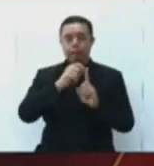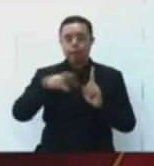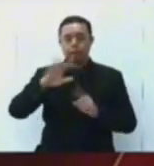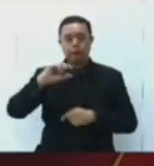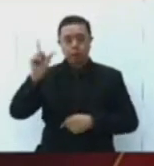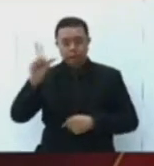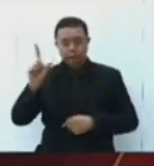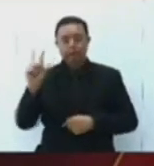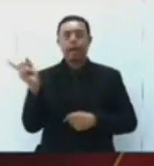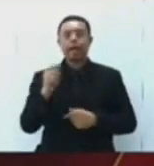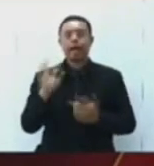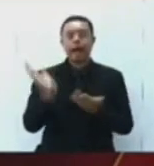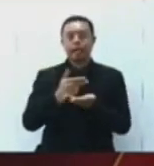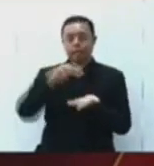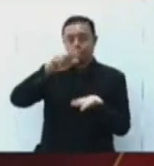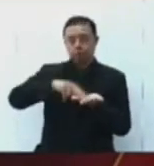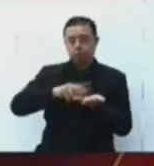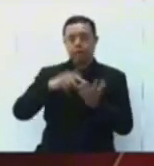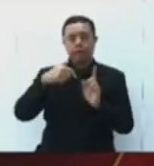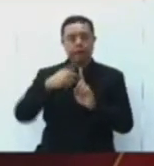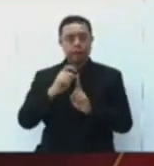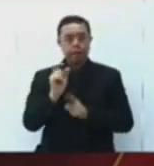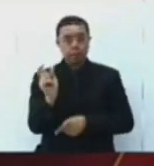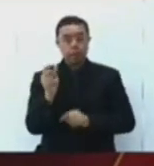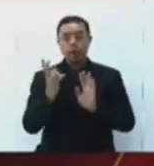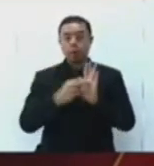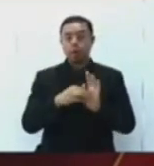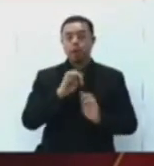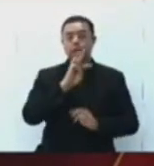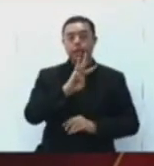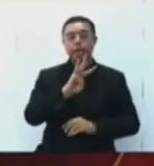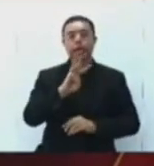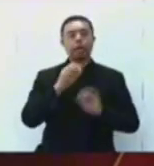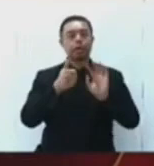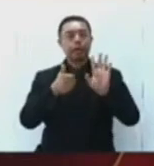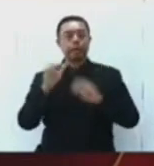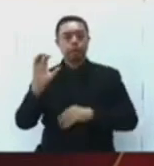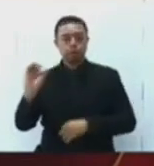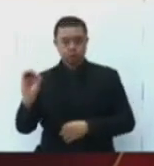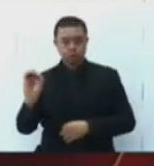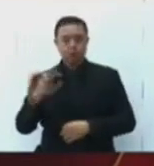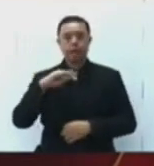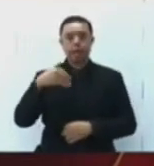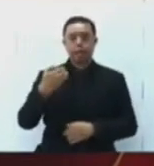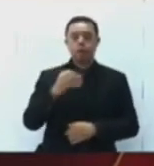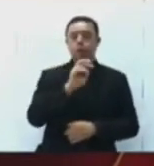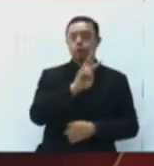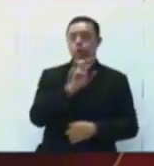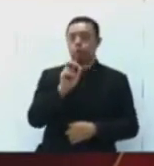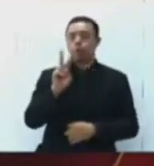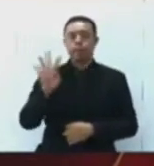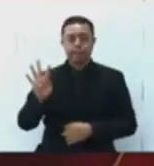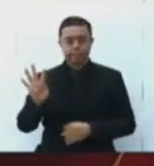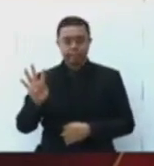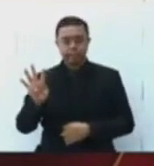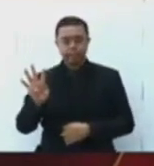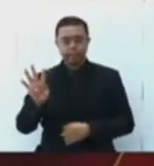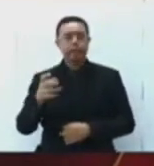luar negeri Berdasarkan Keputusan Komisi Pemilihan Umum nomor 360 tahun